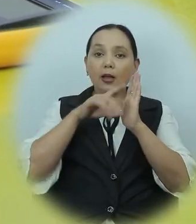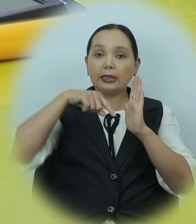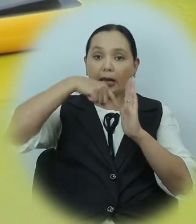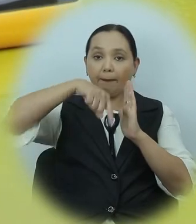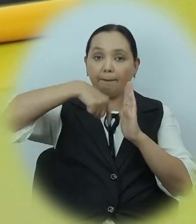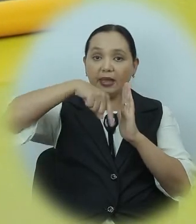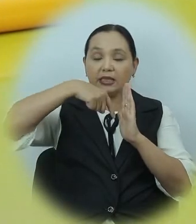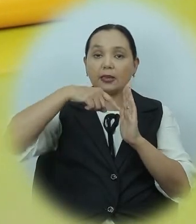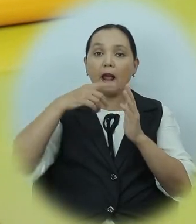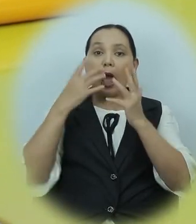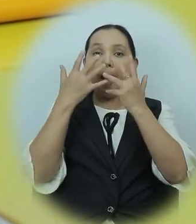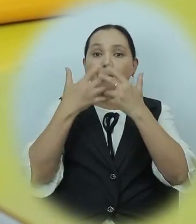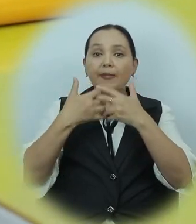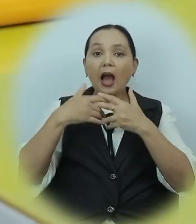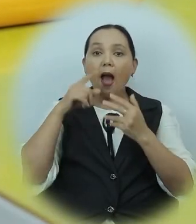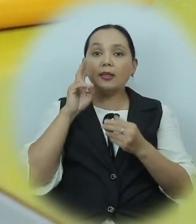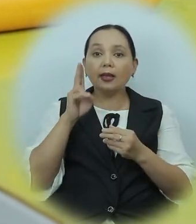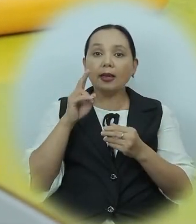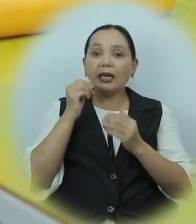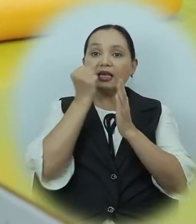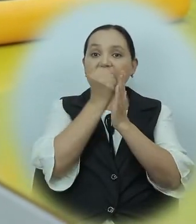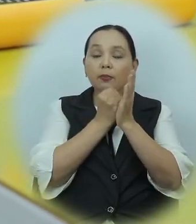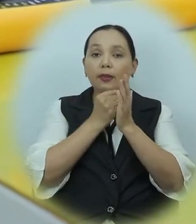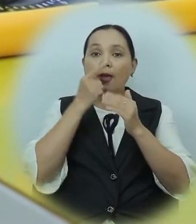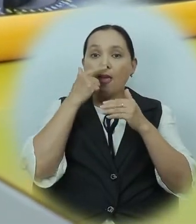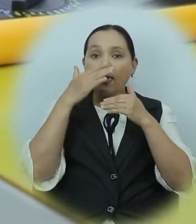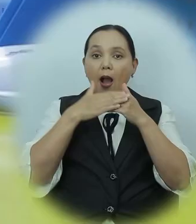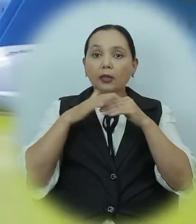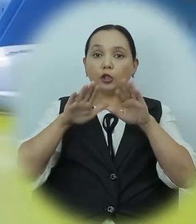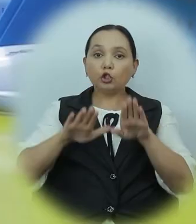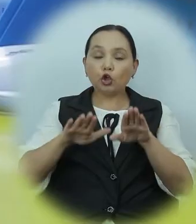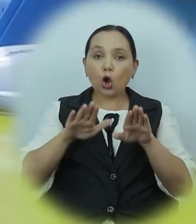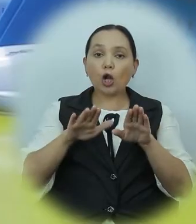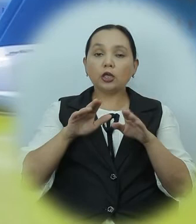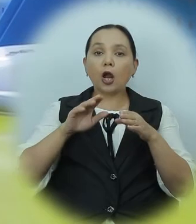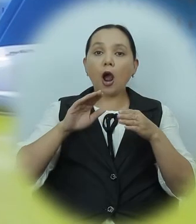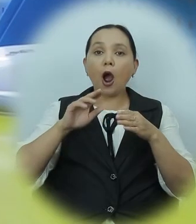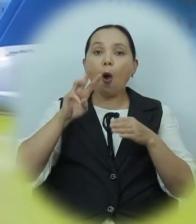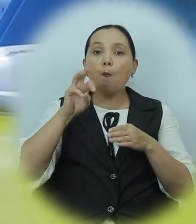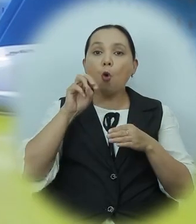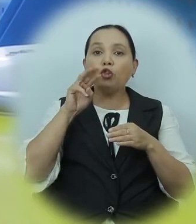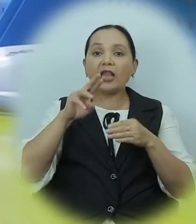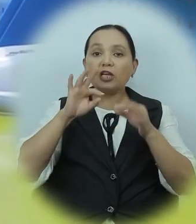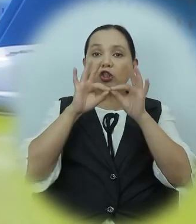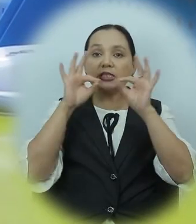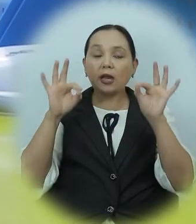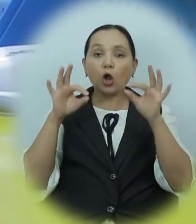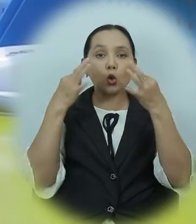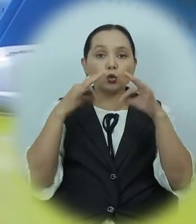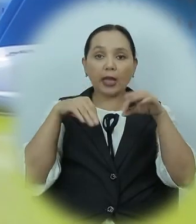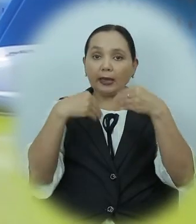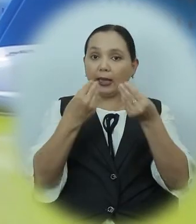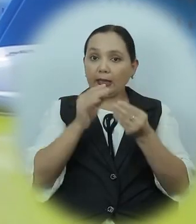Mikserlarda mexanik qismini yaqinga joylashgan montaj simlari bo'lishi ruxsat